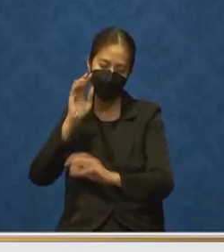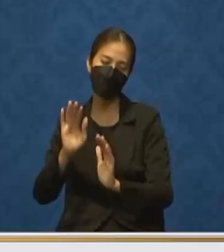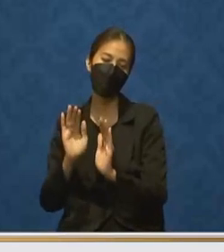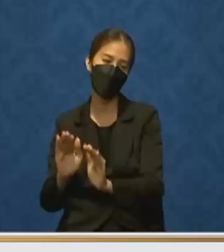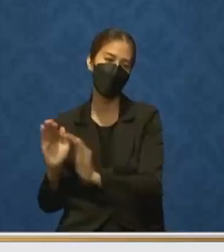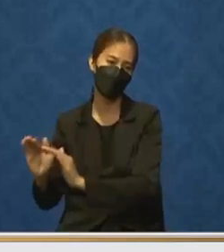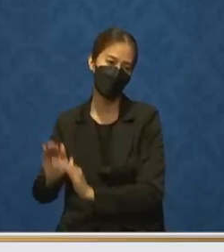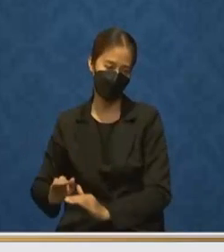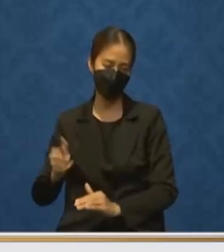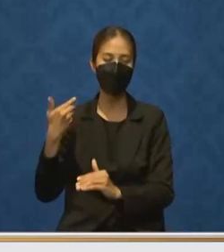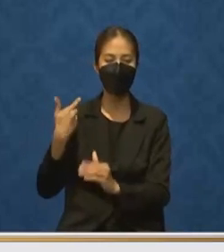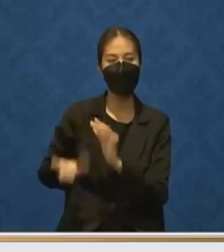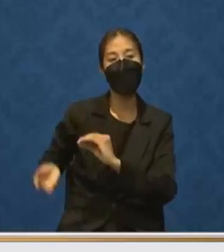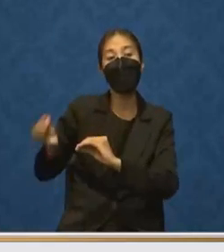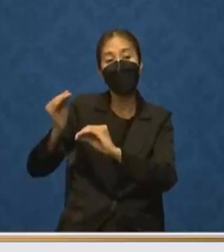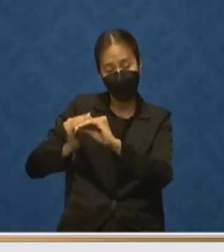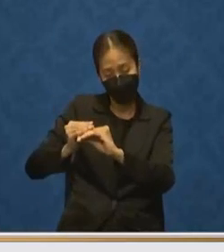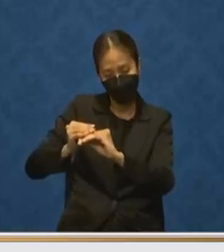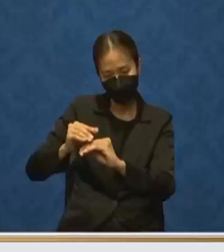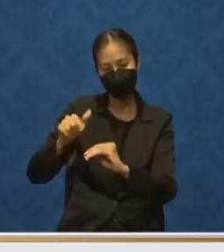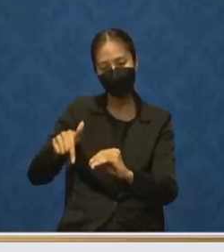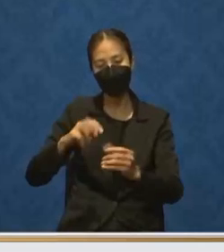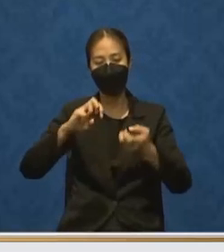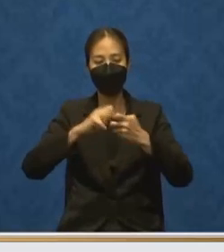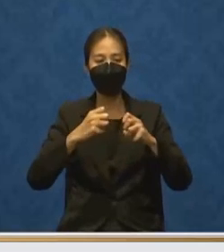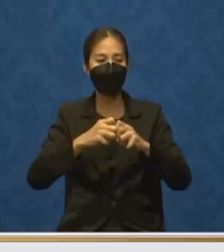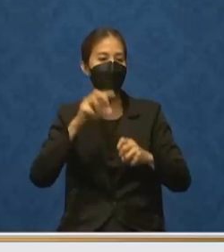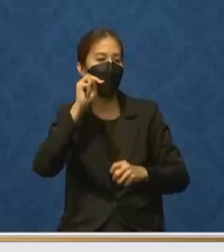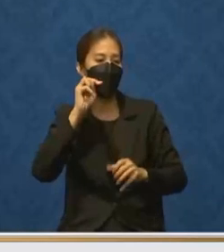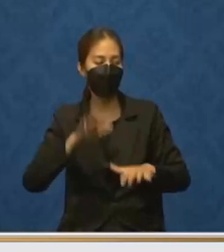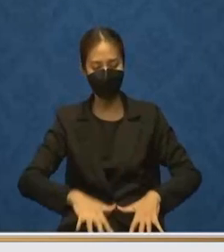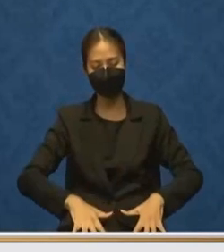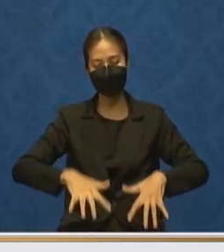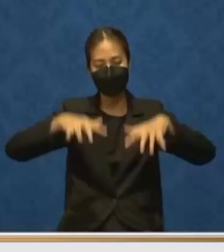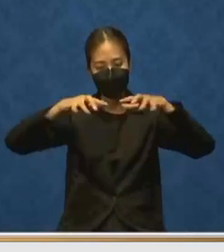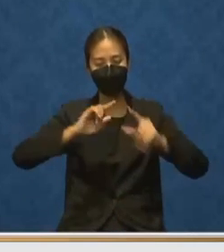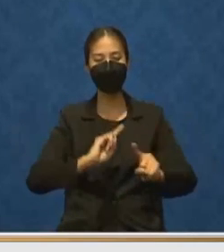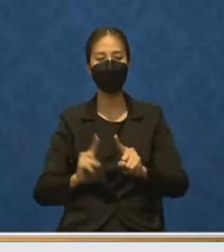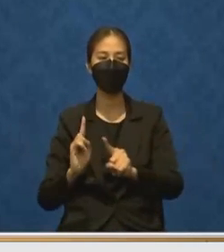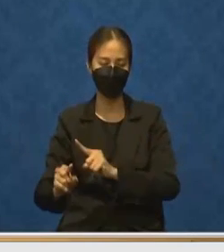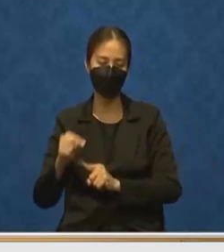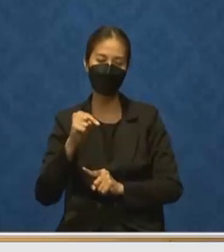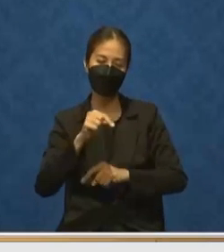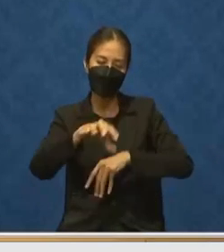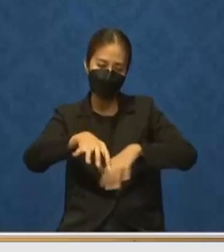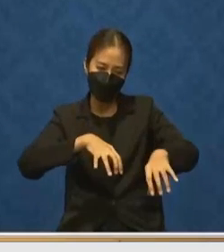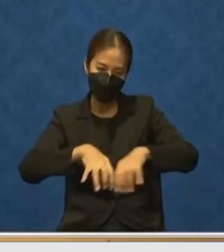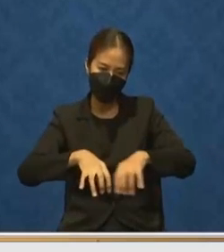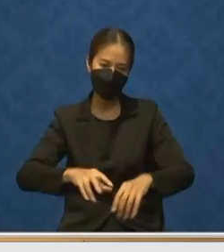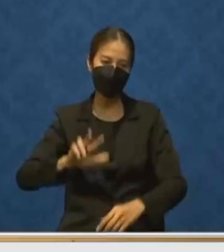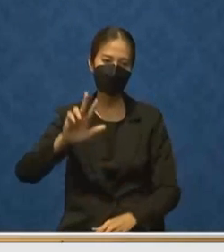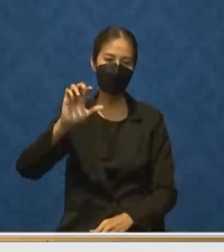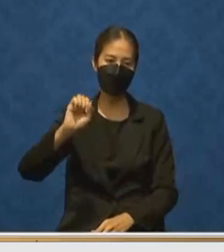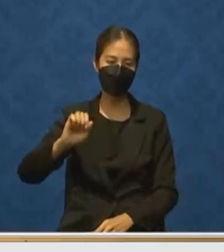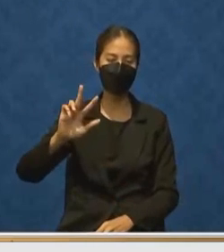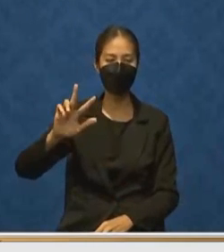389,031 ไร่การจัดการน้ำท่วมและบรรเทาสถานการณ์อุทกภัยในพื้นที่ชุมชนและพื้นที่เศรษฐกิจ